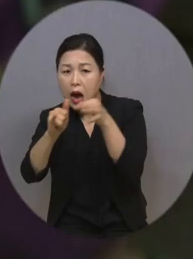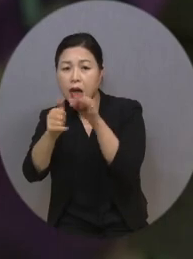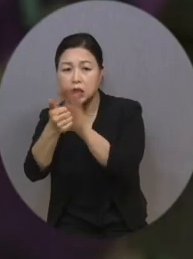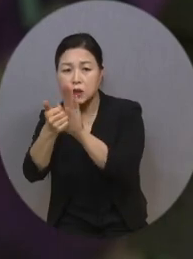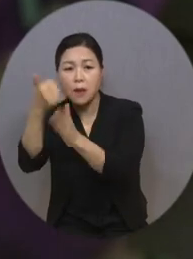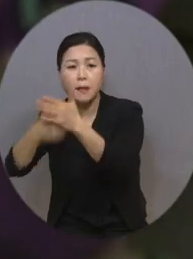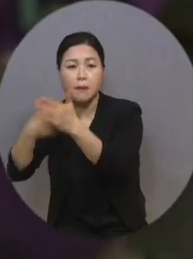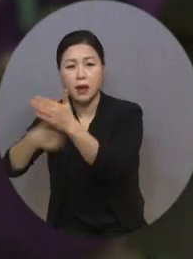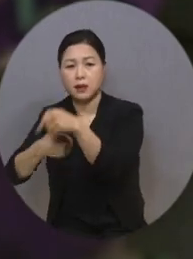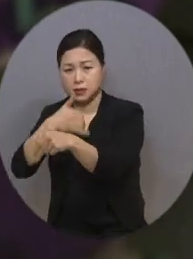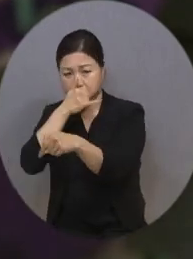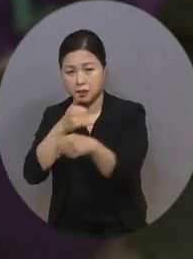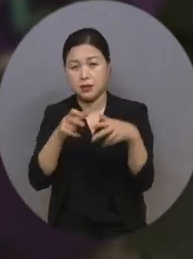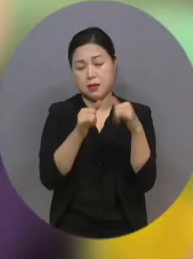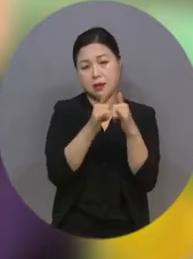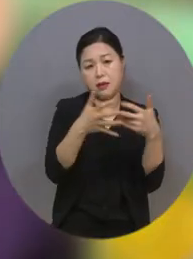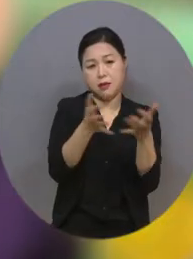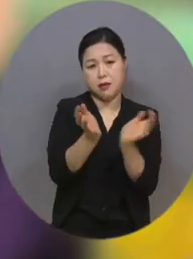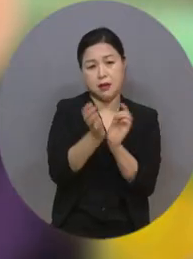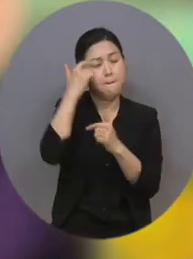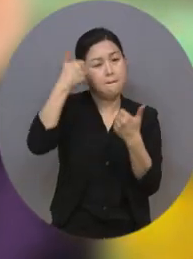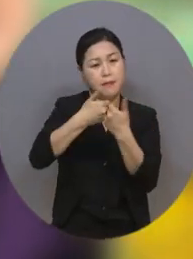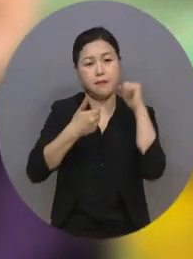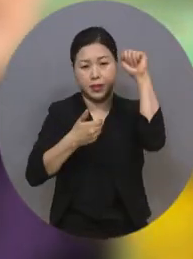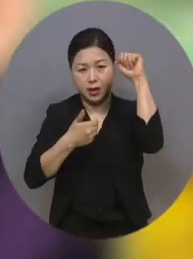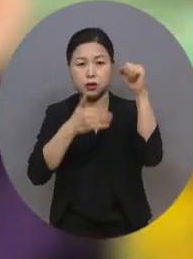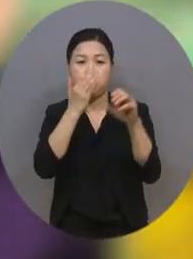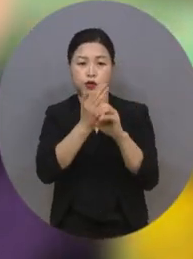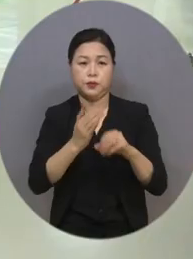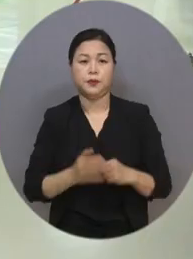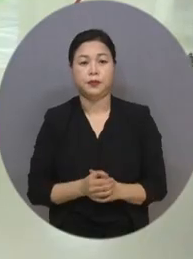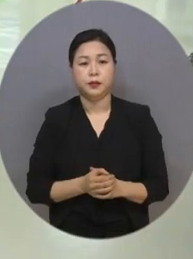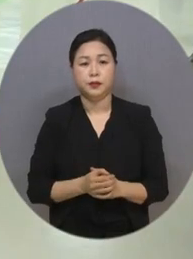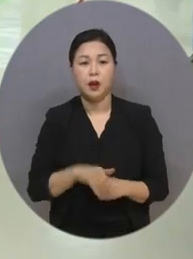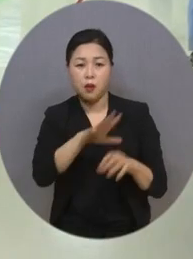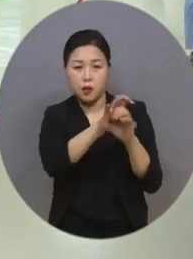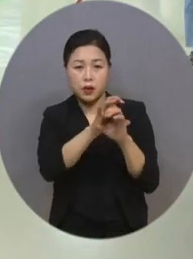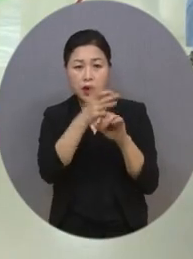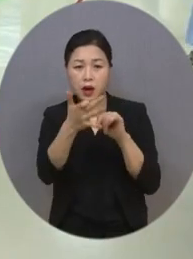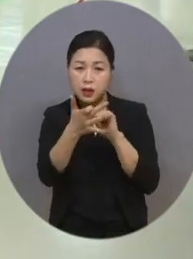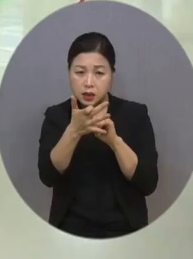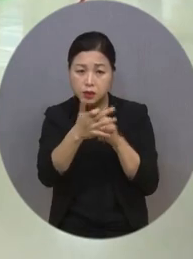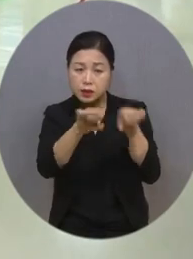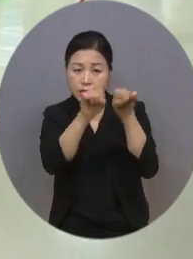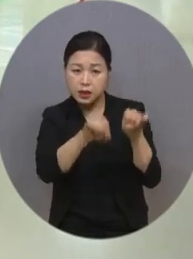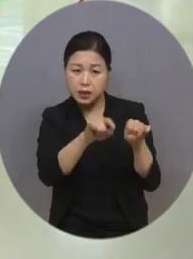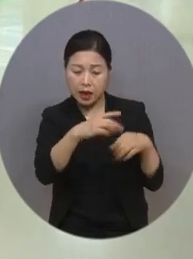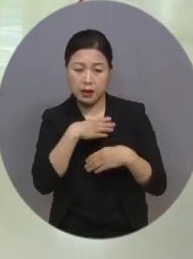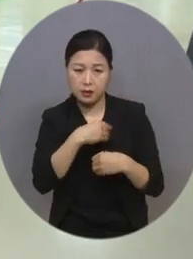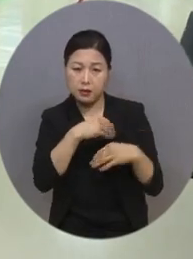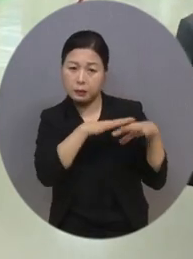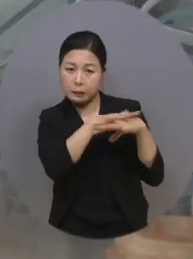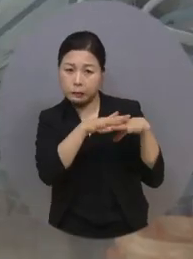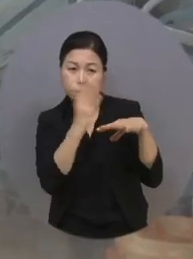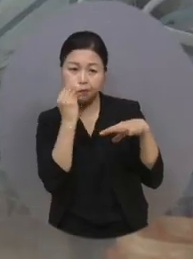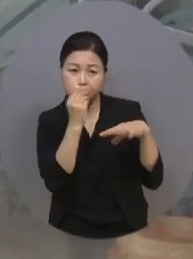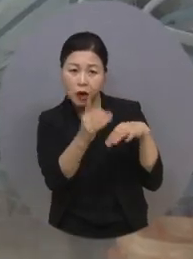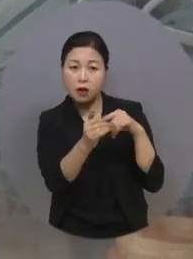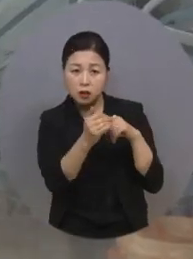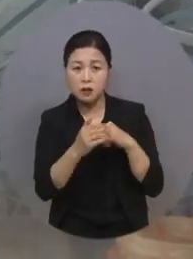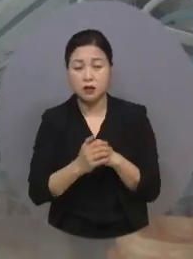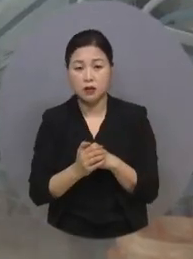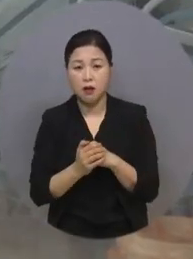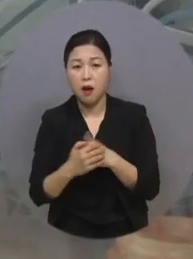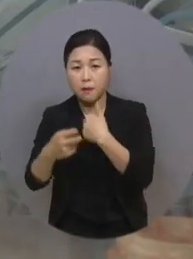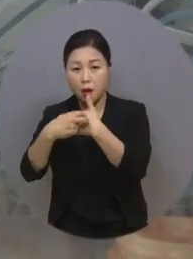대해서도 장애인 단체들은 반발하고 있습니다. 한편 코로나19 대응 시스템이 안정화되면서 보건의료 분야